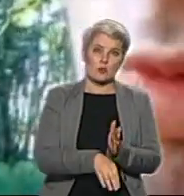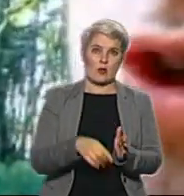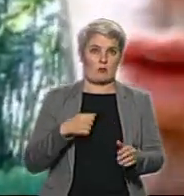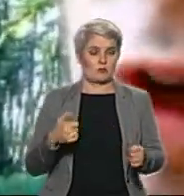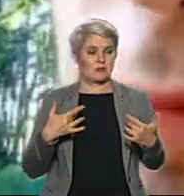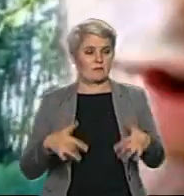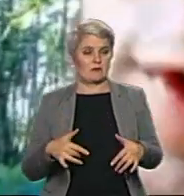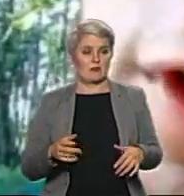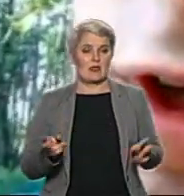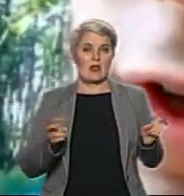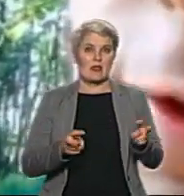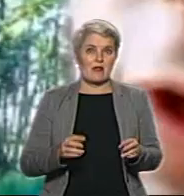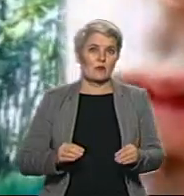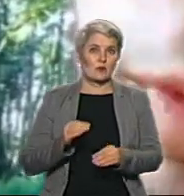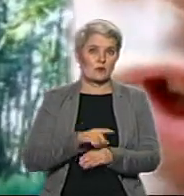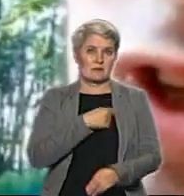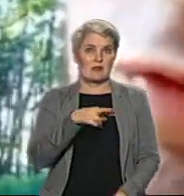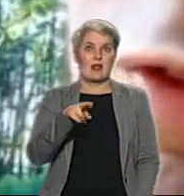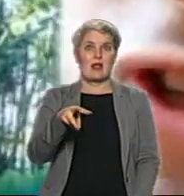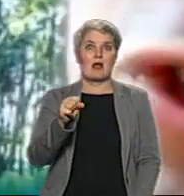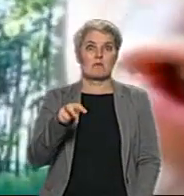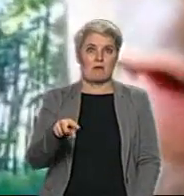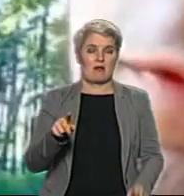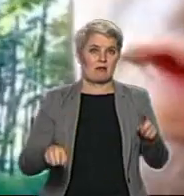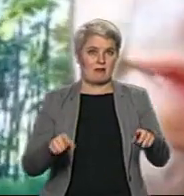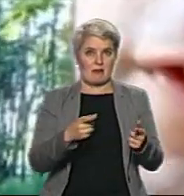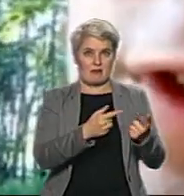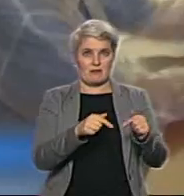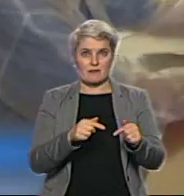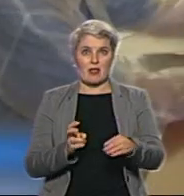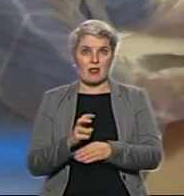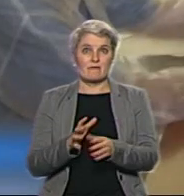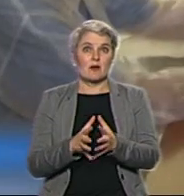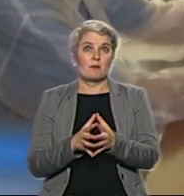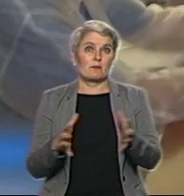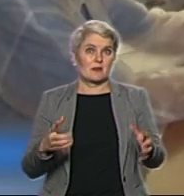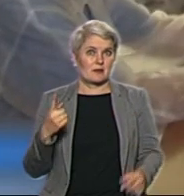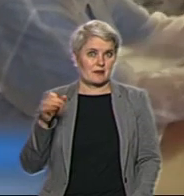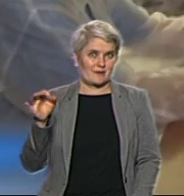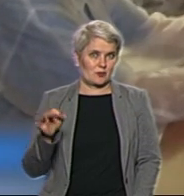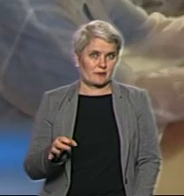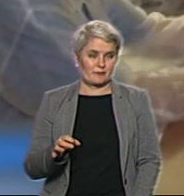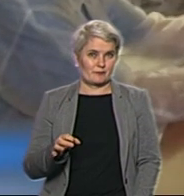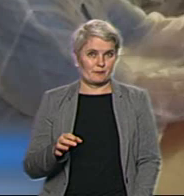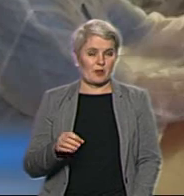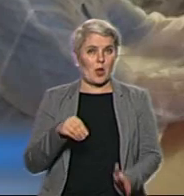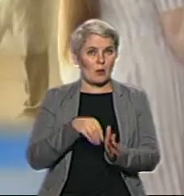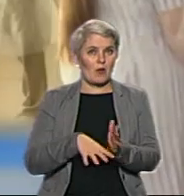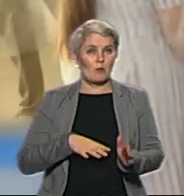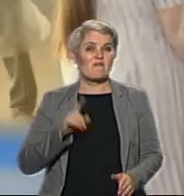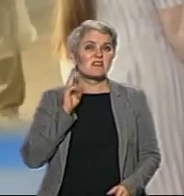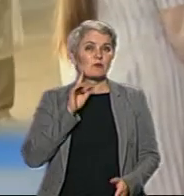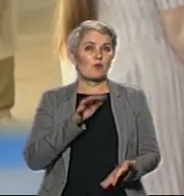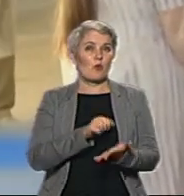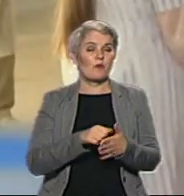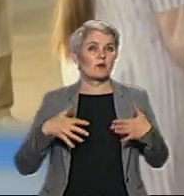Явка набувала дуже сильно. На Ямалі на деяких дільницях явка перевищила 100%. Голосування проводили і в тимчасово окупованому Криму.